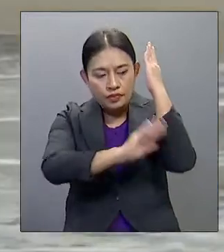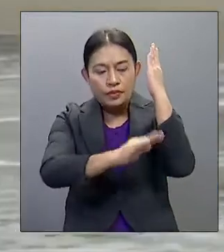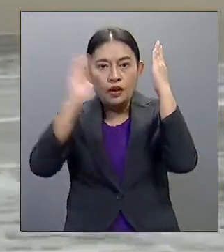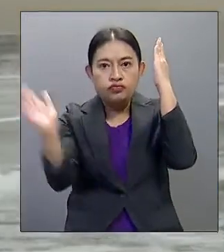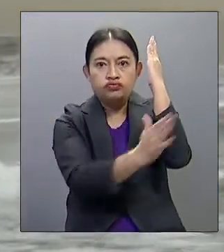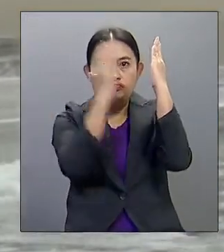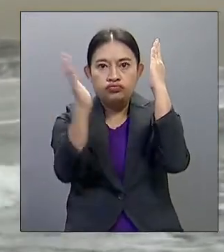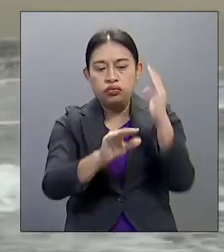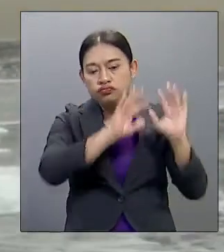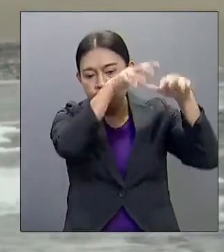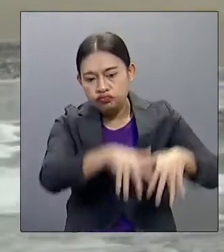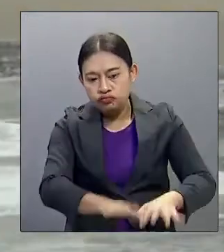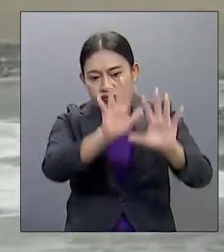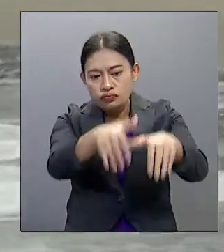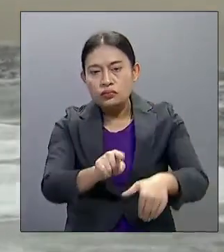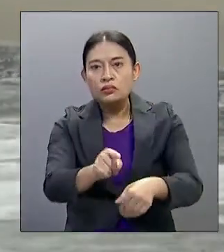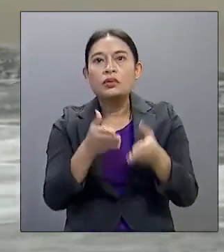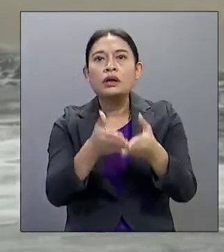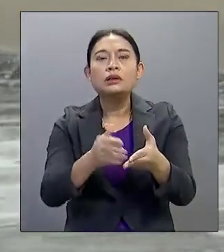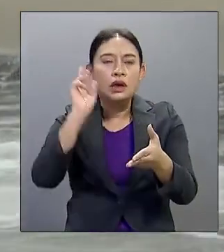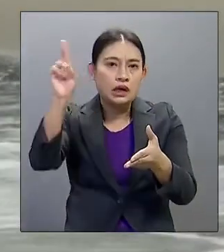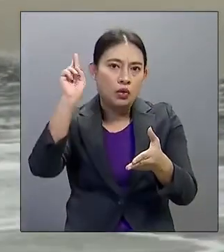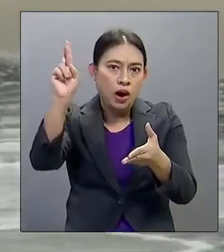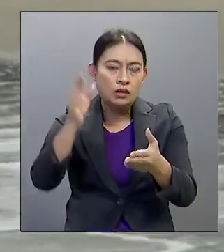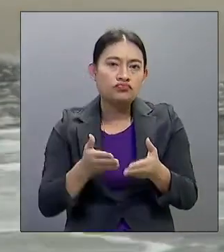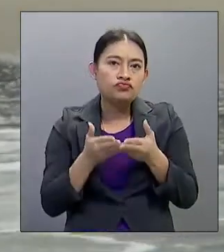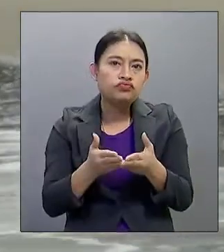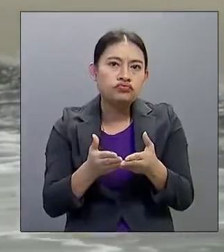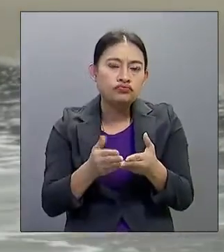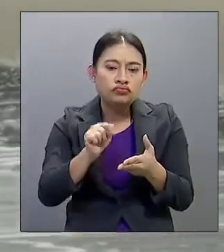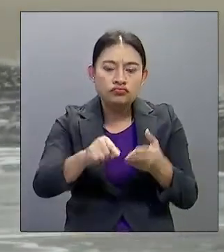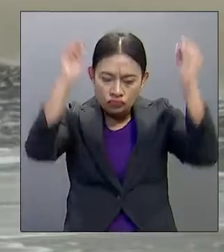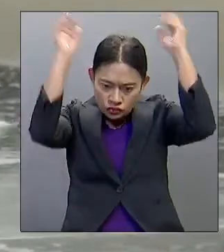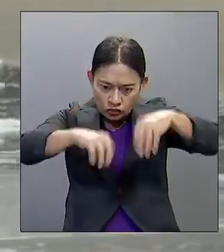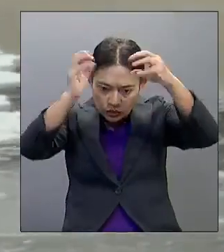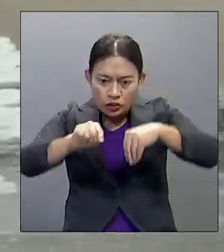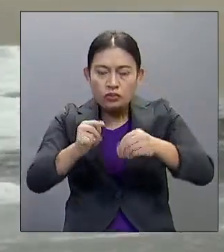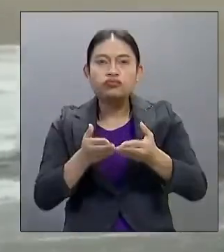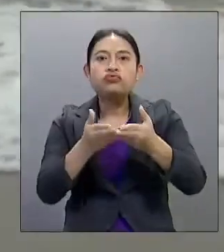าวเรือเดินเรือด้วยความระมัดระวังและควรหลีกเลี่ยงการเดินเรือบริเวณที่มีฝนฟ้าคะนองด้วยครับ